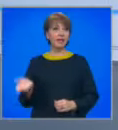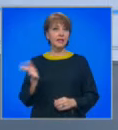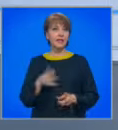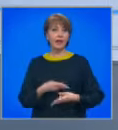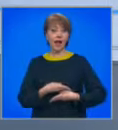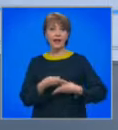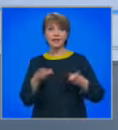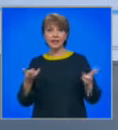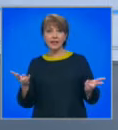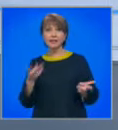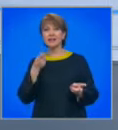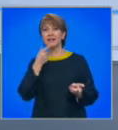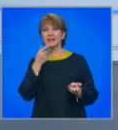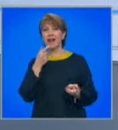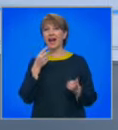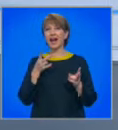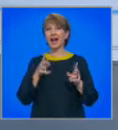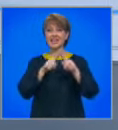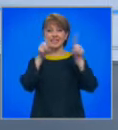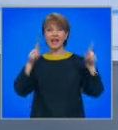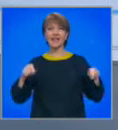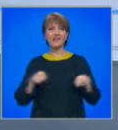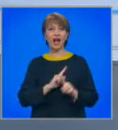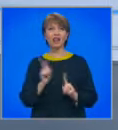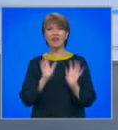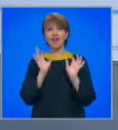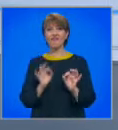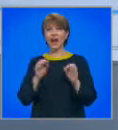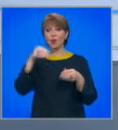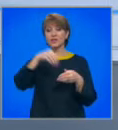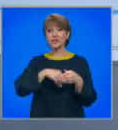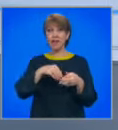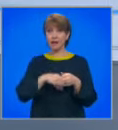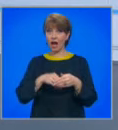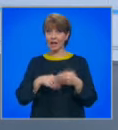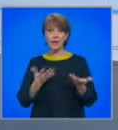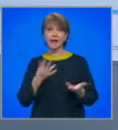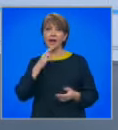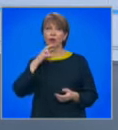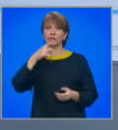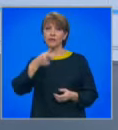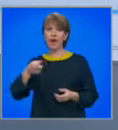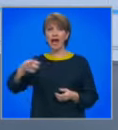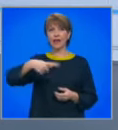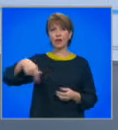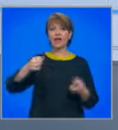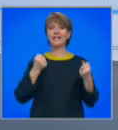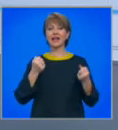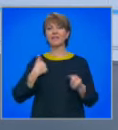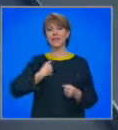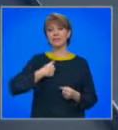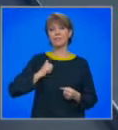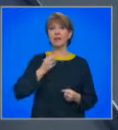След разкритията за канал за сертификати с невярно съдържание у нас. Как отговориха от регионалната здравна инспекция в